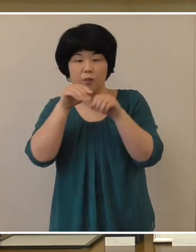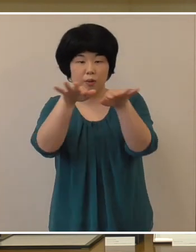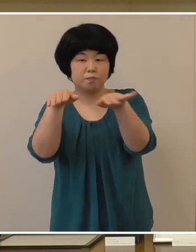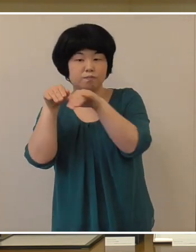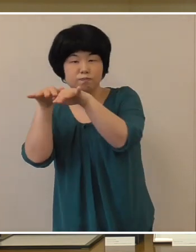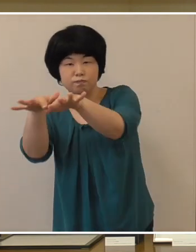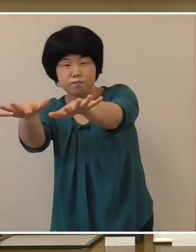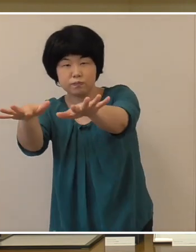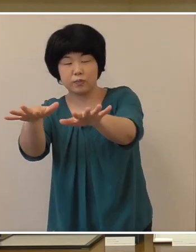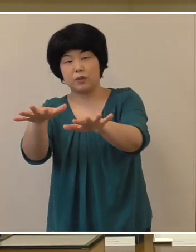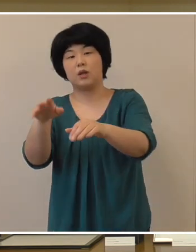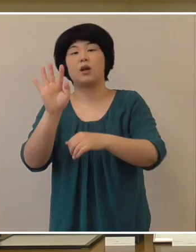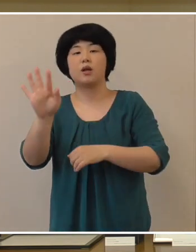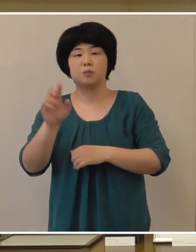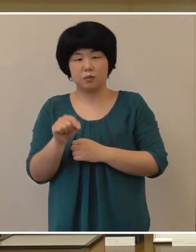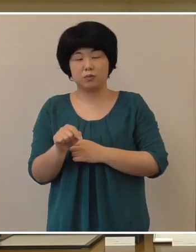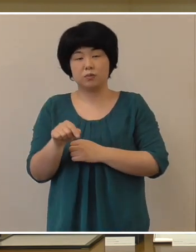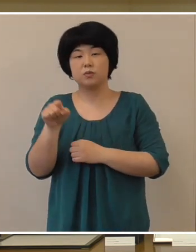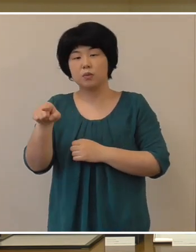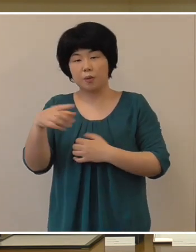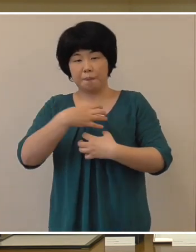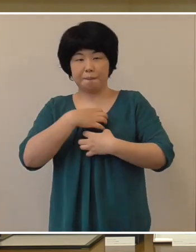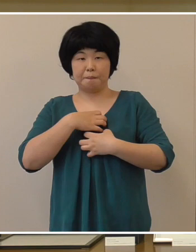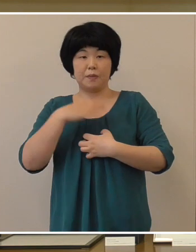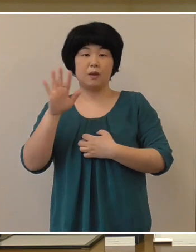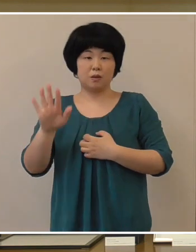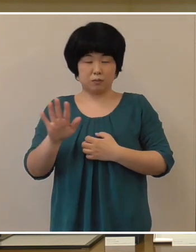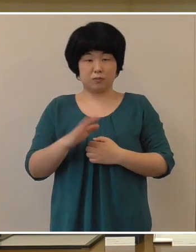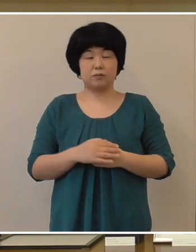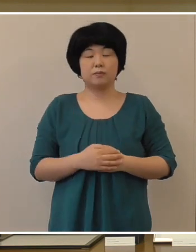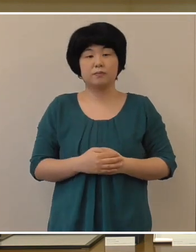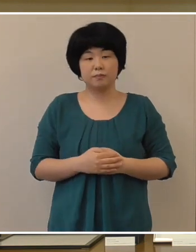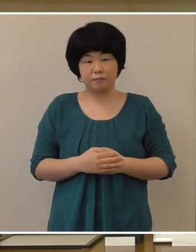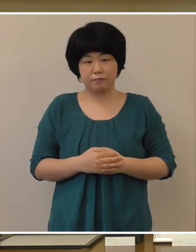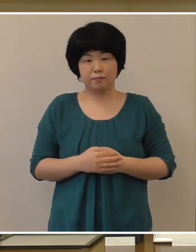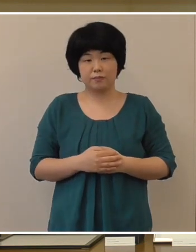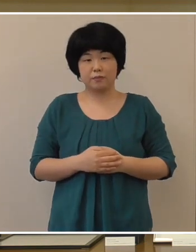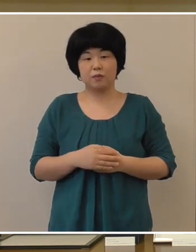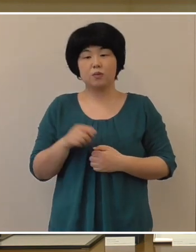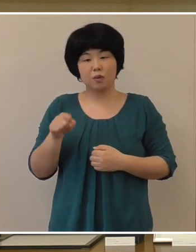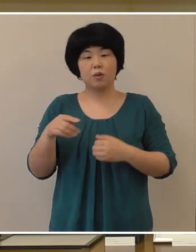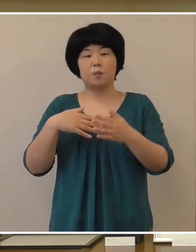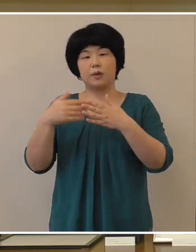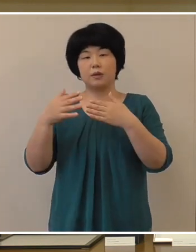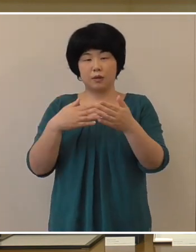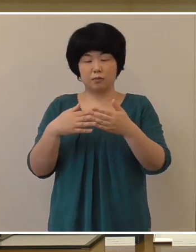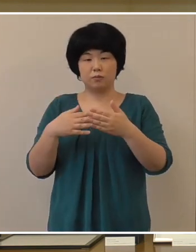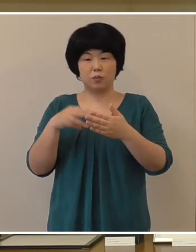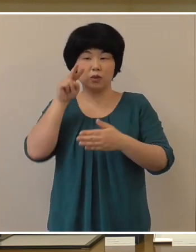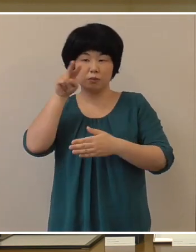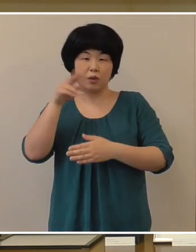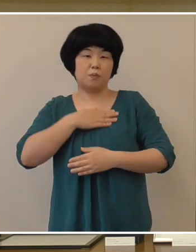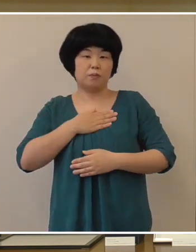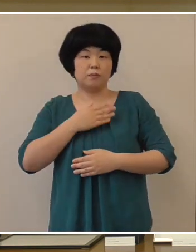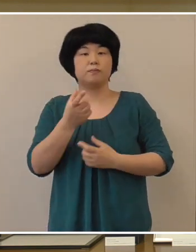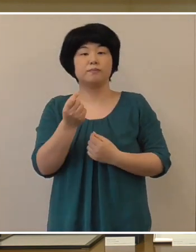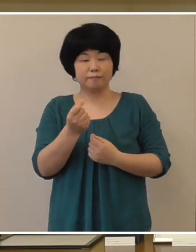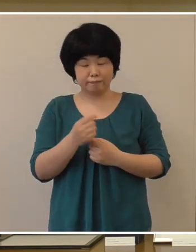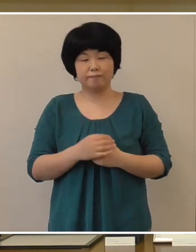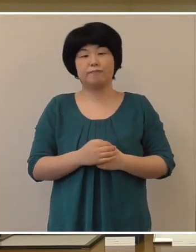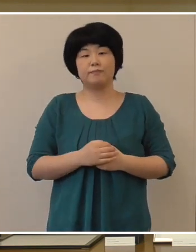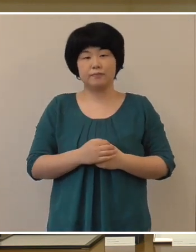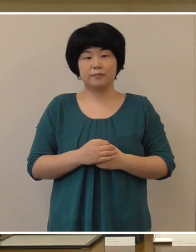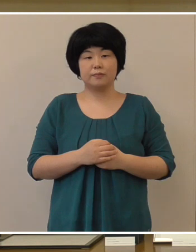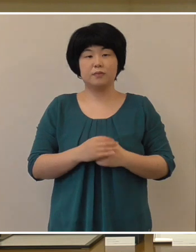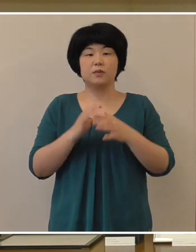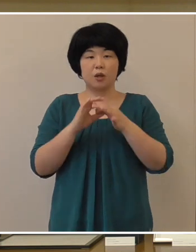が、非常に大きな被害をもたらしたということが私たちの経験として残っています。本日としまし